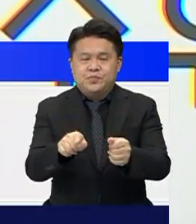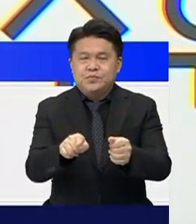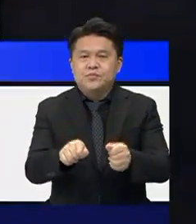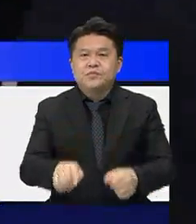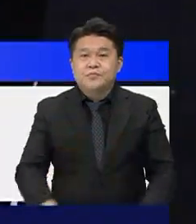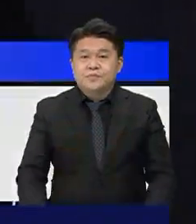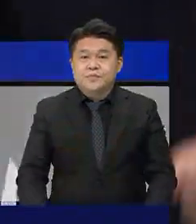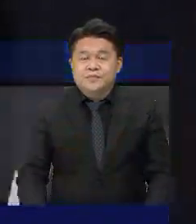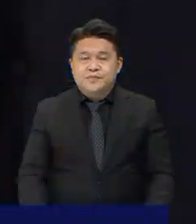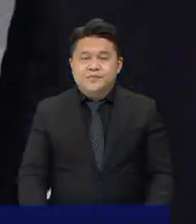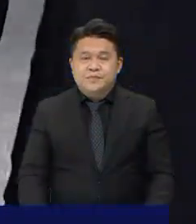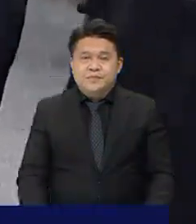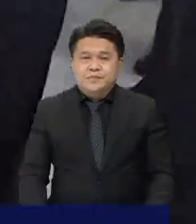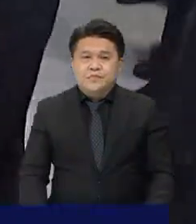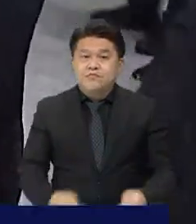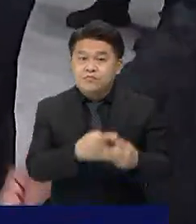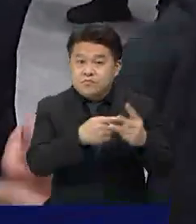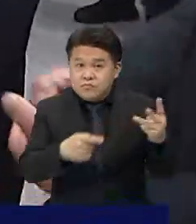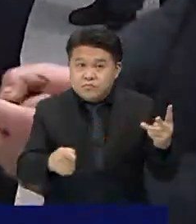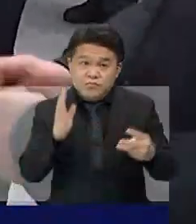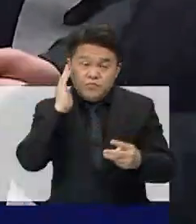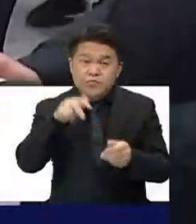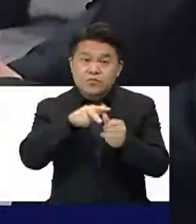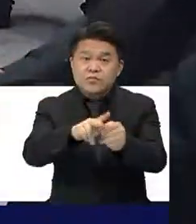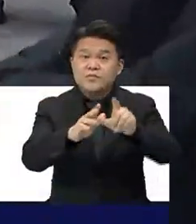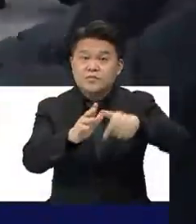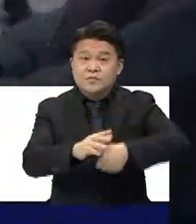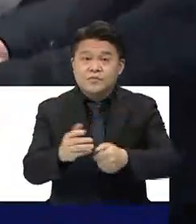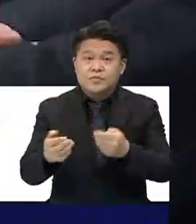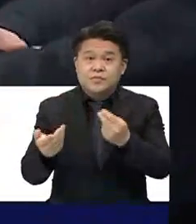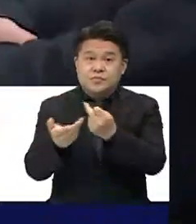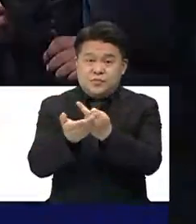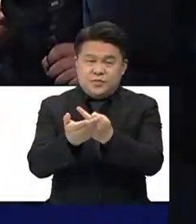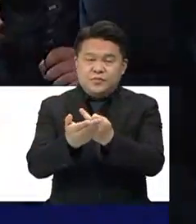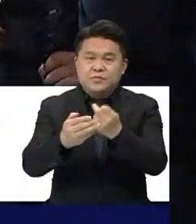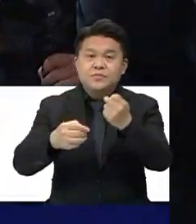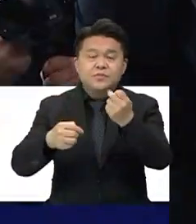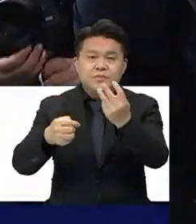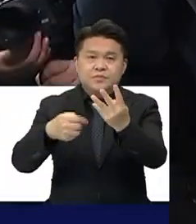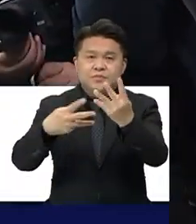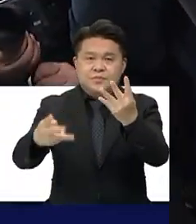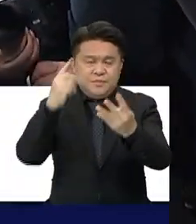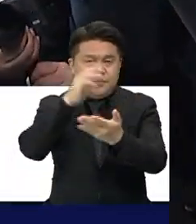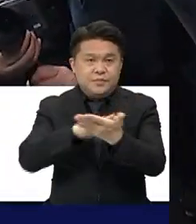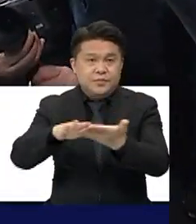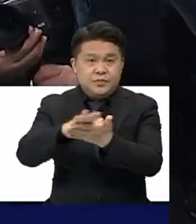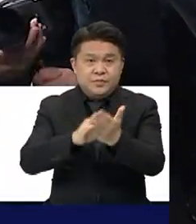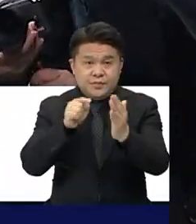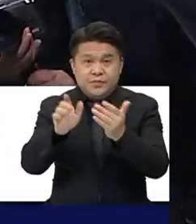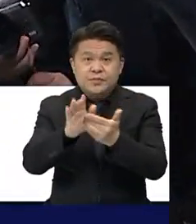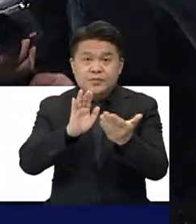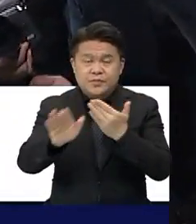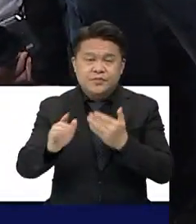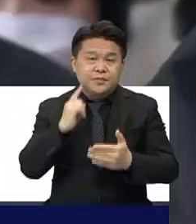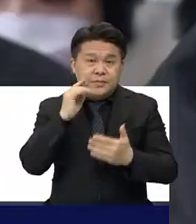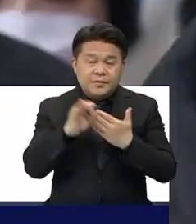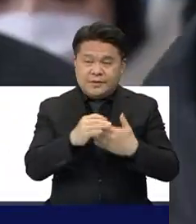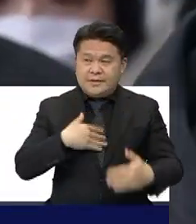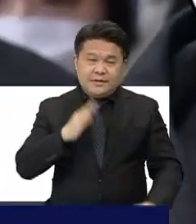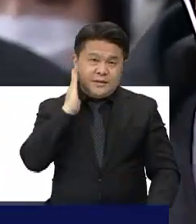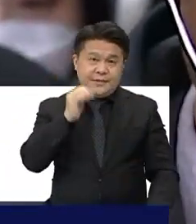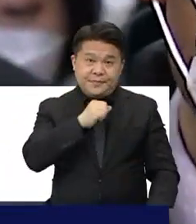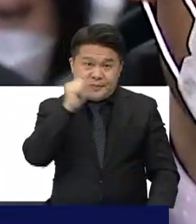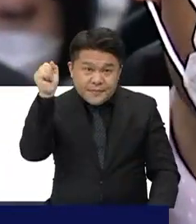게. 윤 당선인은 대선 후보 시절 제주 4.3 평화공원을 참배한 뒤 차기 정부를 맡게 되면 희생자